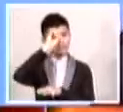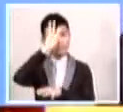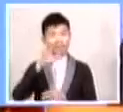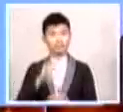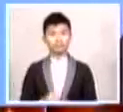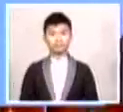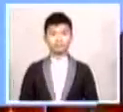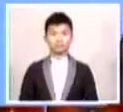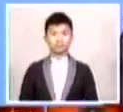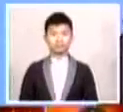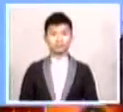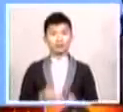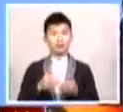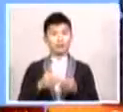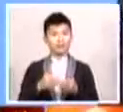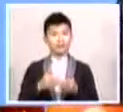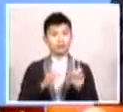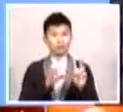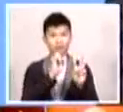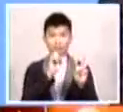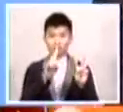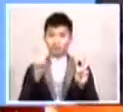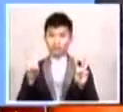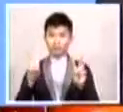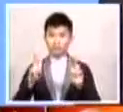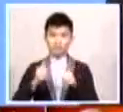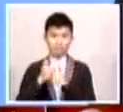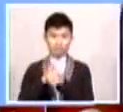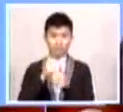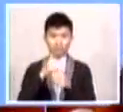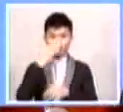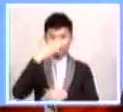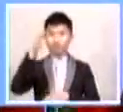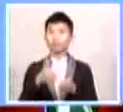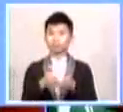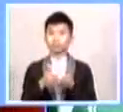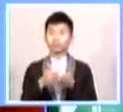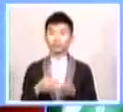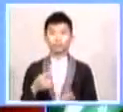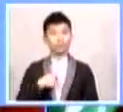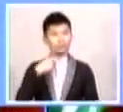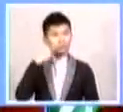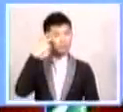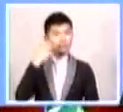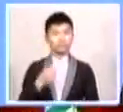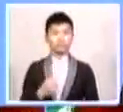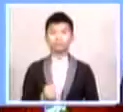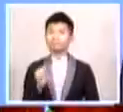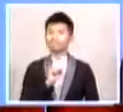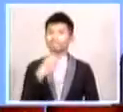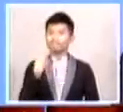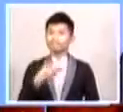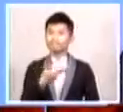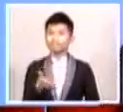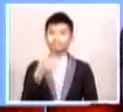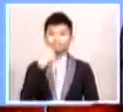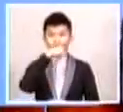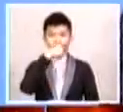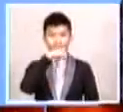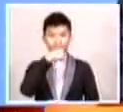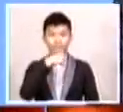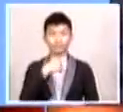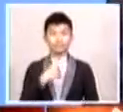一定要赢得2012。我认为不能再让台湾